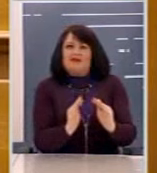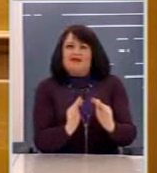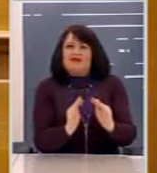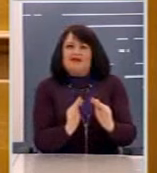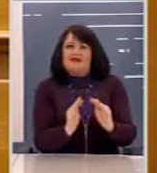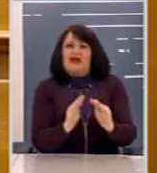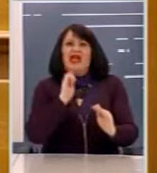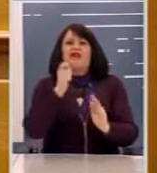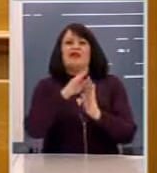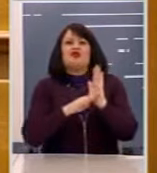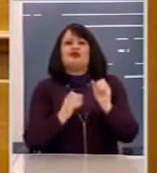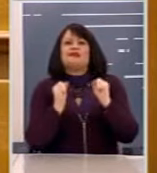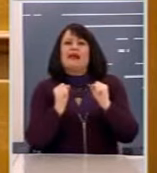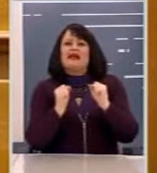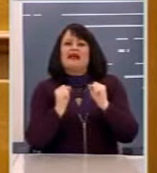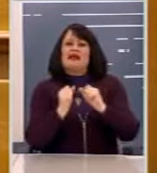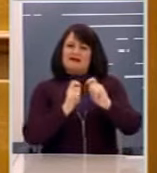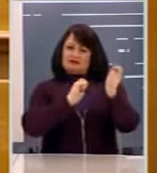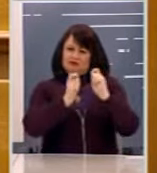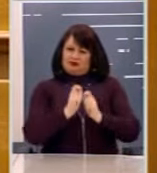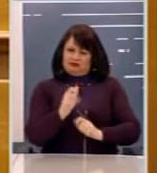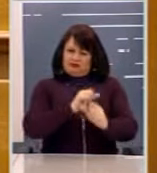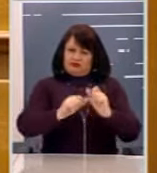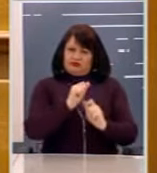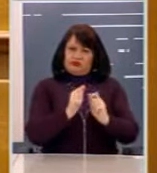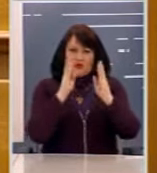αναδιοργάνωση του ΕΣΥ με επίκεντρο την πρωτοβάθμια φροντίδα,